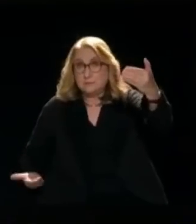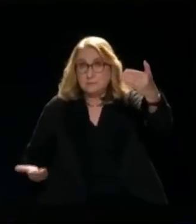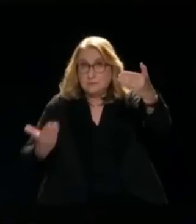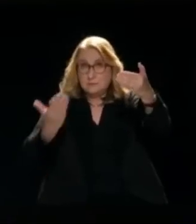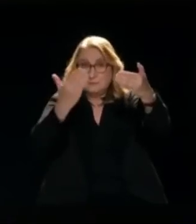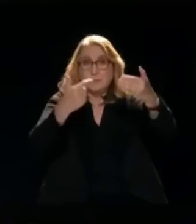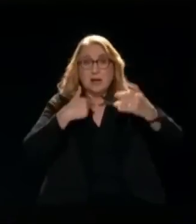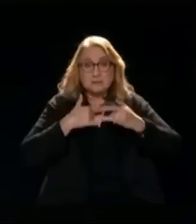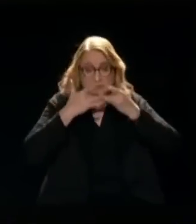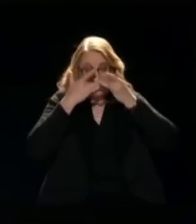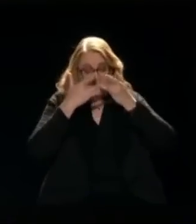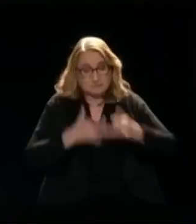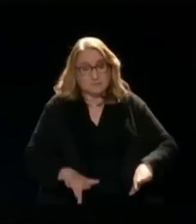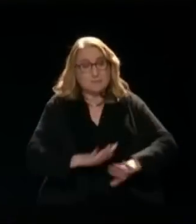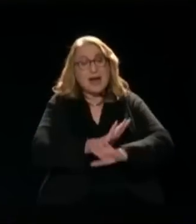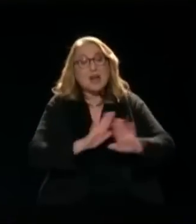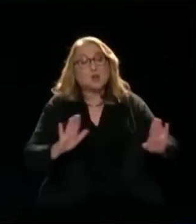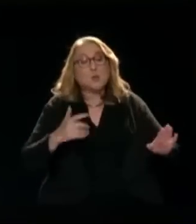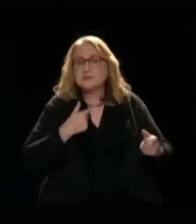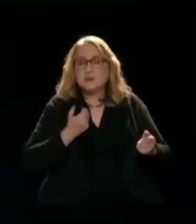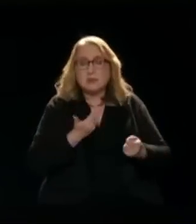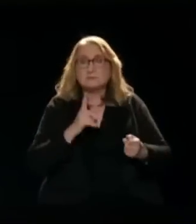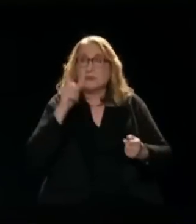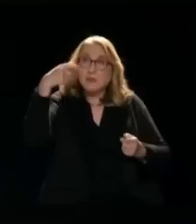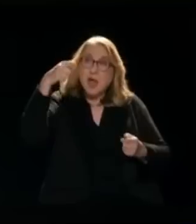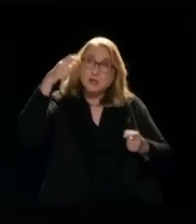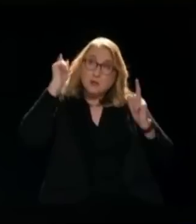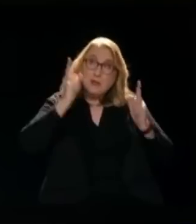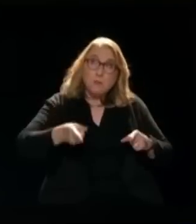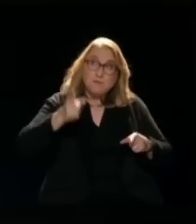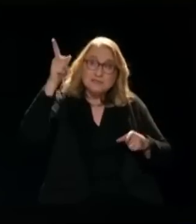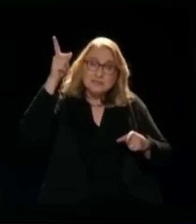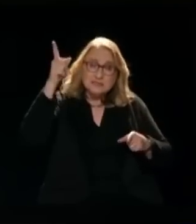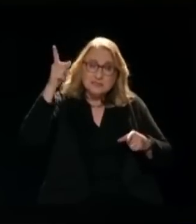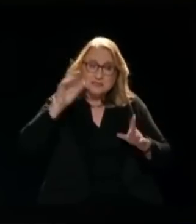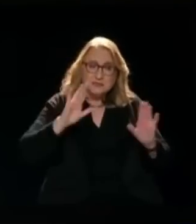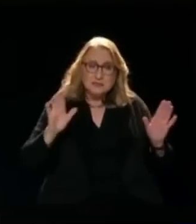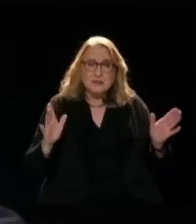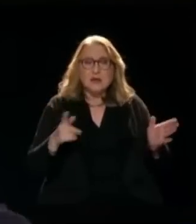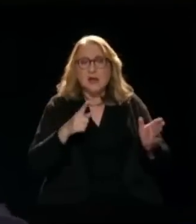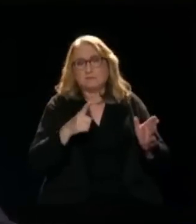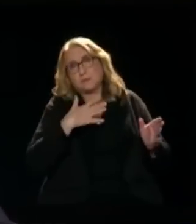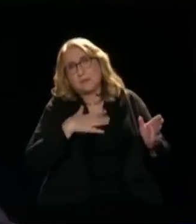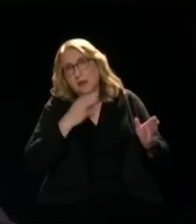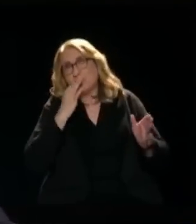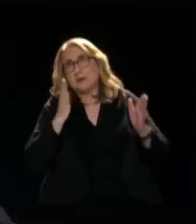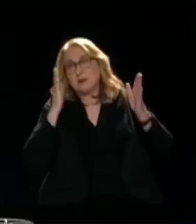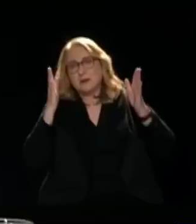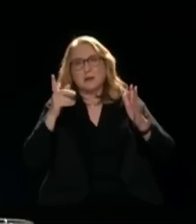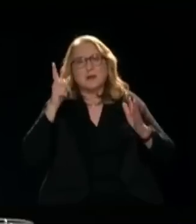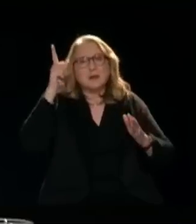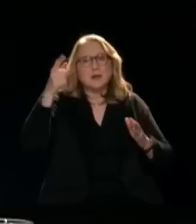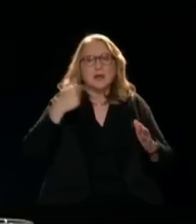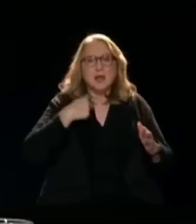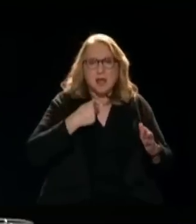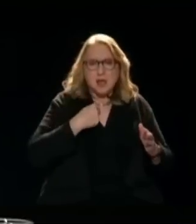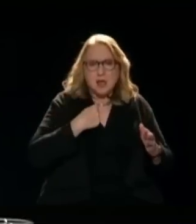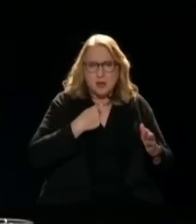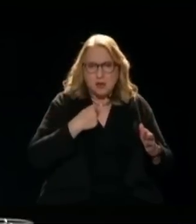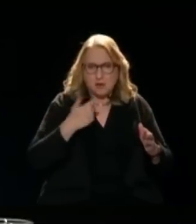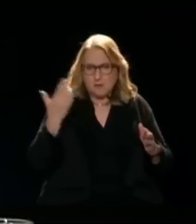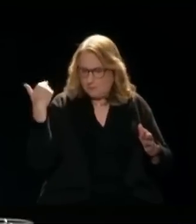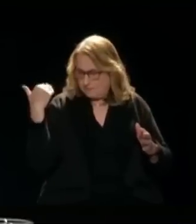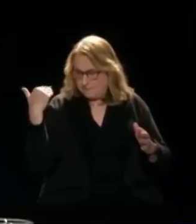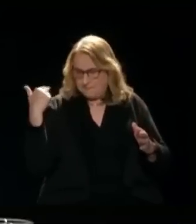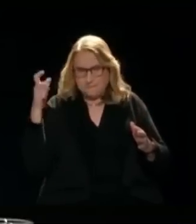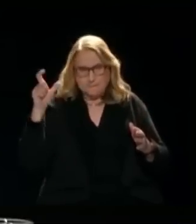στη Χάγη. Ναι, συνεπώς δηλαδή, θα πας εκεί πέρα όλο το τραπέζι, αλλά θα πας με ένα συγκεκριμένο πλαίσιο. Ναι. Αυτό σημαίνει. Η Χάγη, όταν είχε προσφύγει